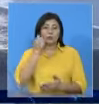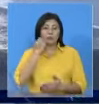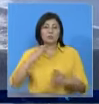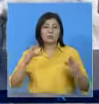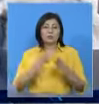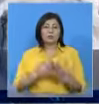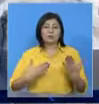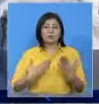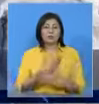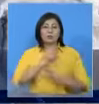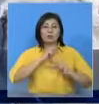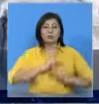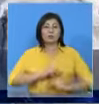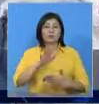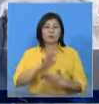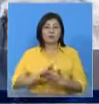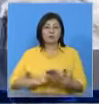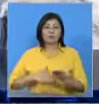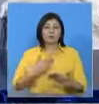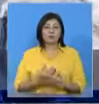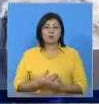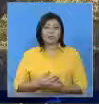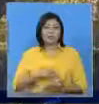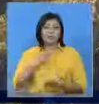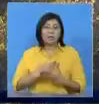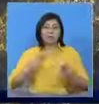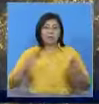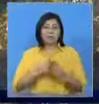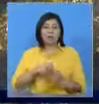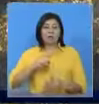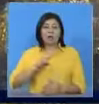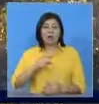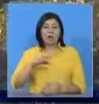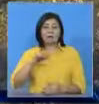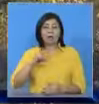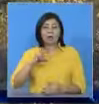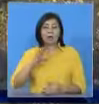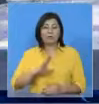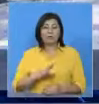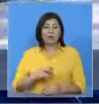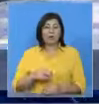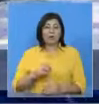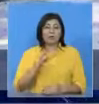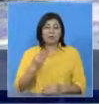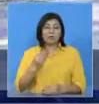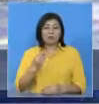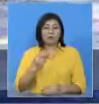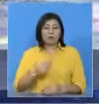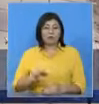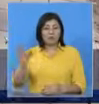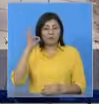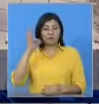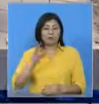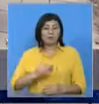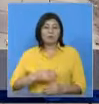бөлігіндегі жаңғырту жұмысы әлі жалғасып жатыр. Қаржыгерлер сквері және Тахауи Ақтанов пен Қуандық Шаңғытбаев ескерткіші орналасқан алаңда